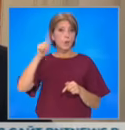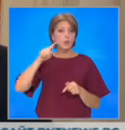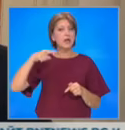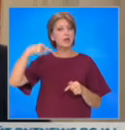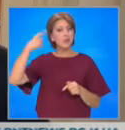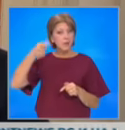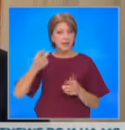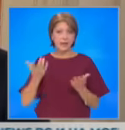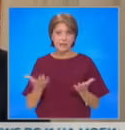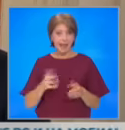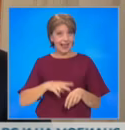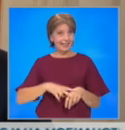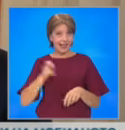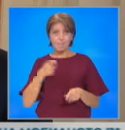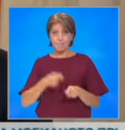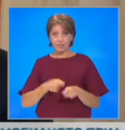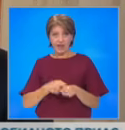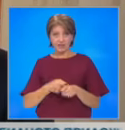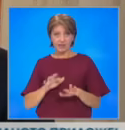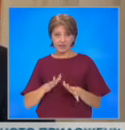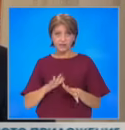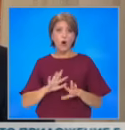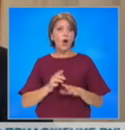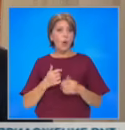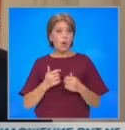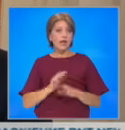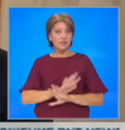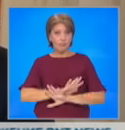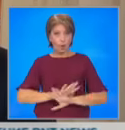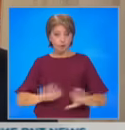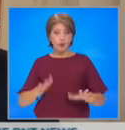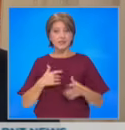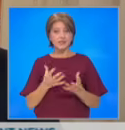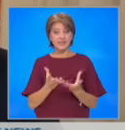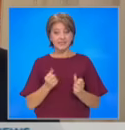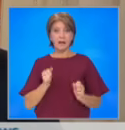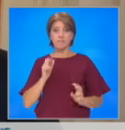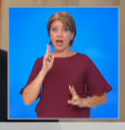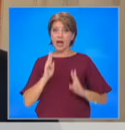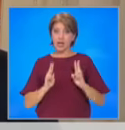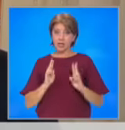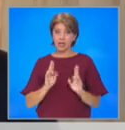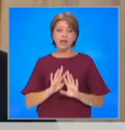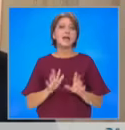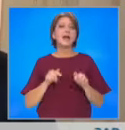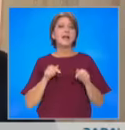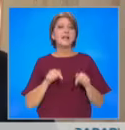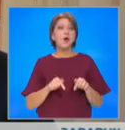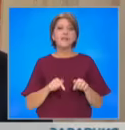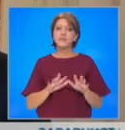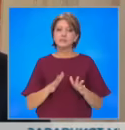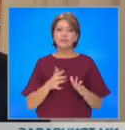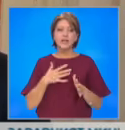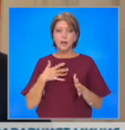ден да правя нещо, да не правя нещо. Когато съм готов, когато съм взел решение, когато съм обмислили дали такова нещо би